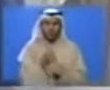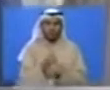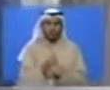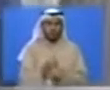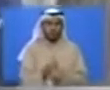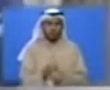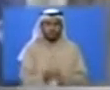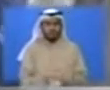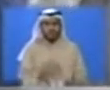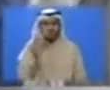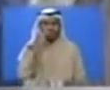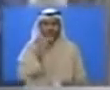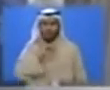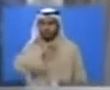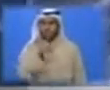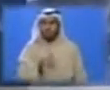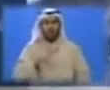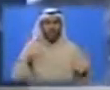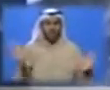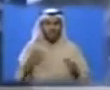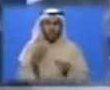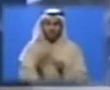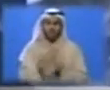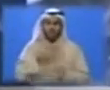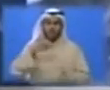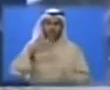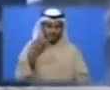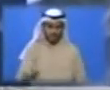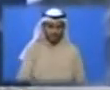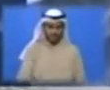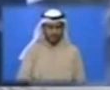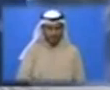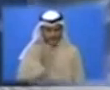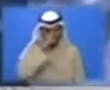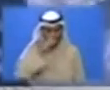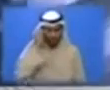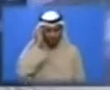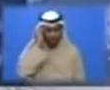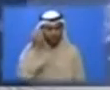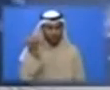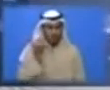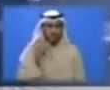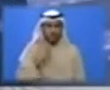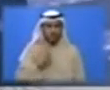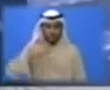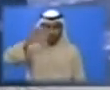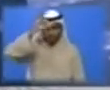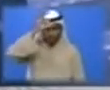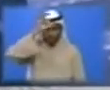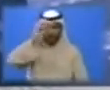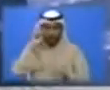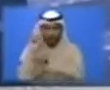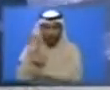رادعا لنسبة كبيرة من السائقين. احنا كإدارة عن مرور بالرغم من تشديد في هذه المخالفة، بالرغم من